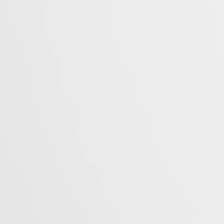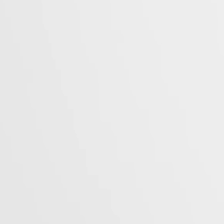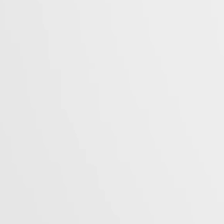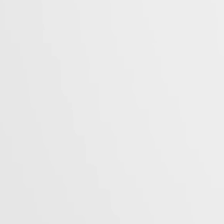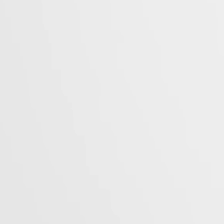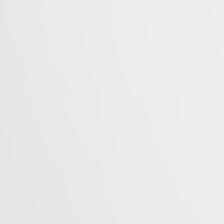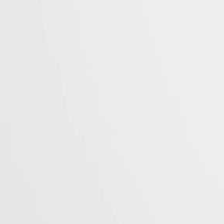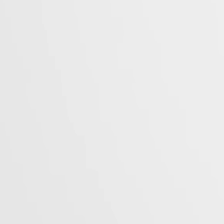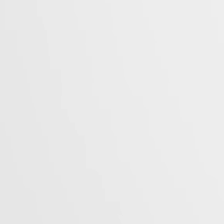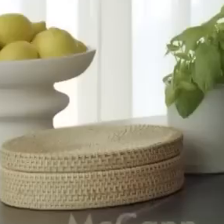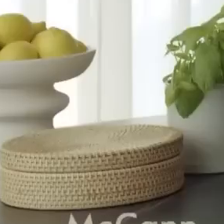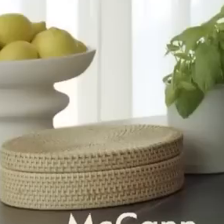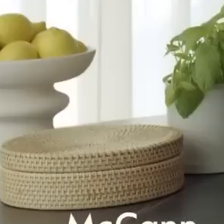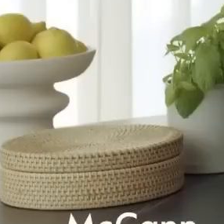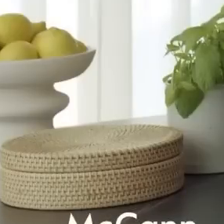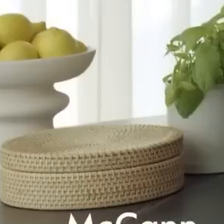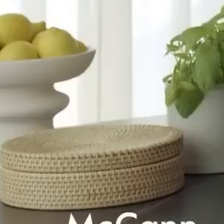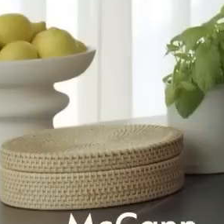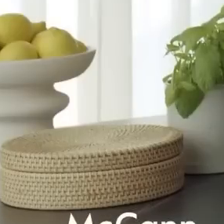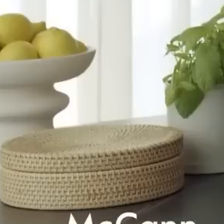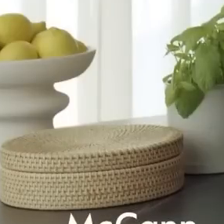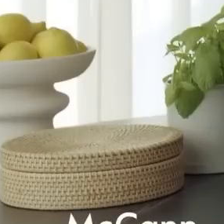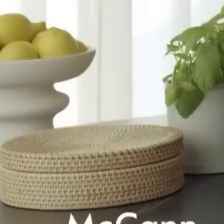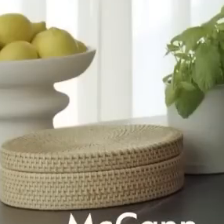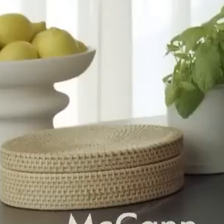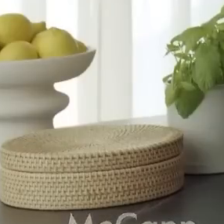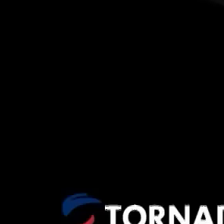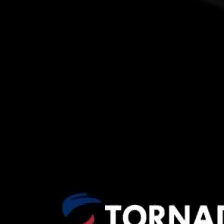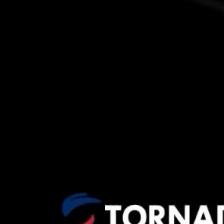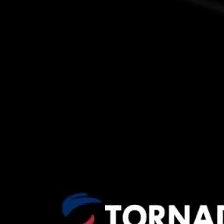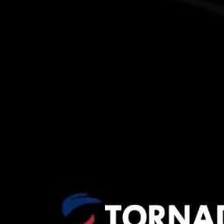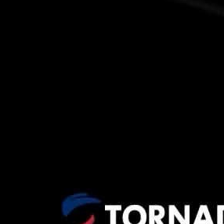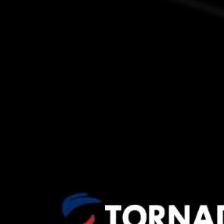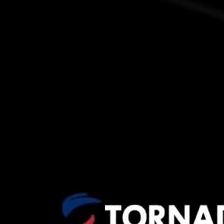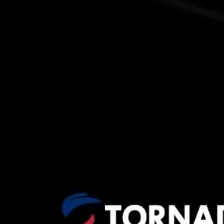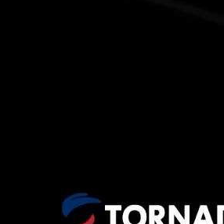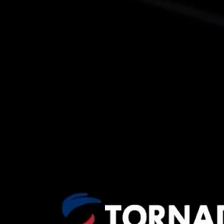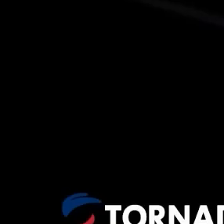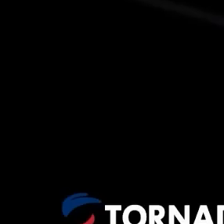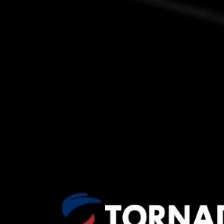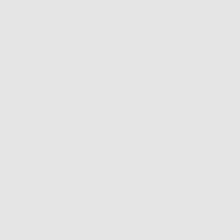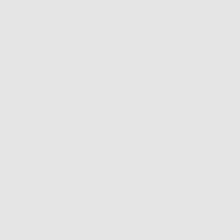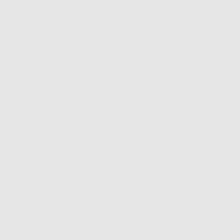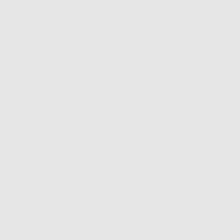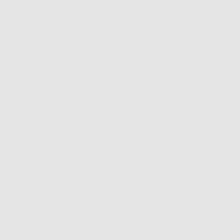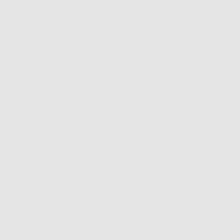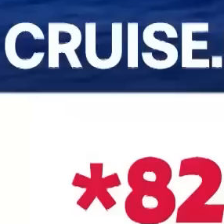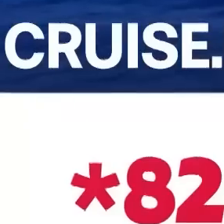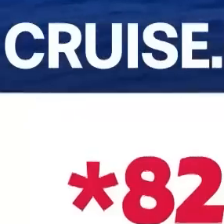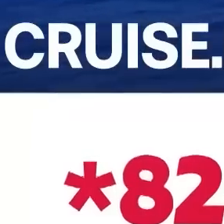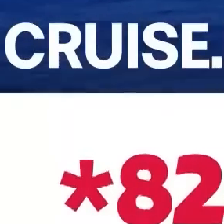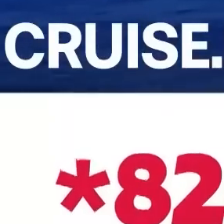התחזית בחסות. גם באינברטר, טורנדו לוקח. בשקט. עד 50% חיסכון בצריכת החשמל.